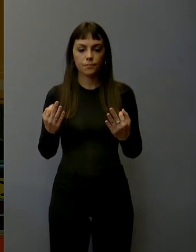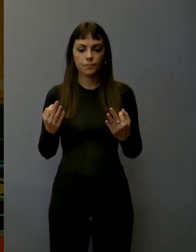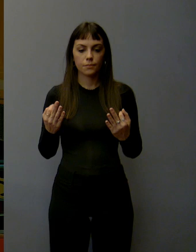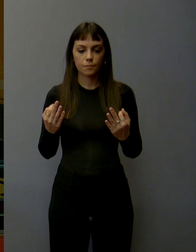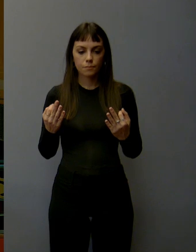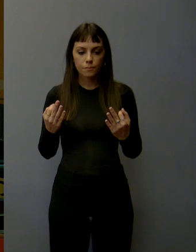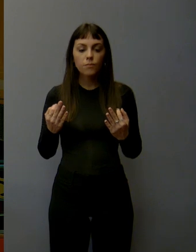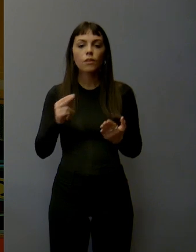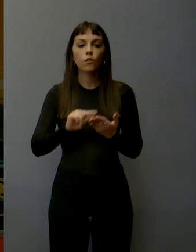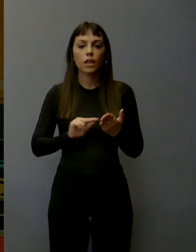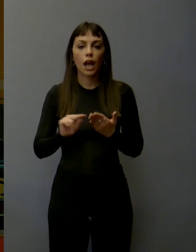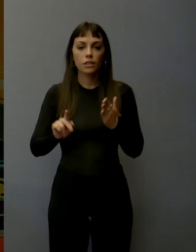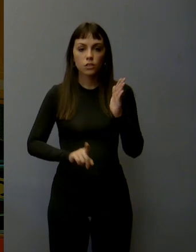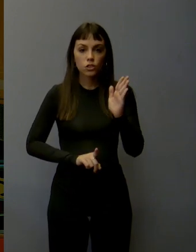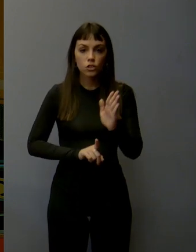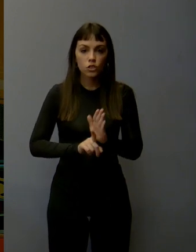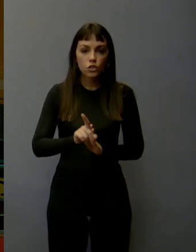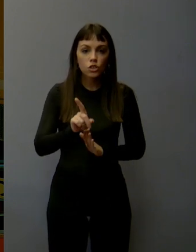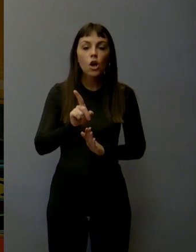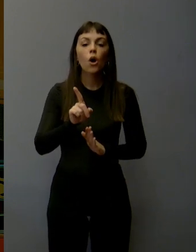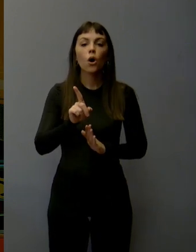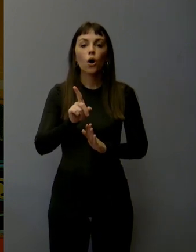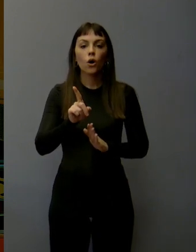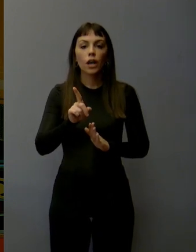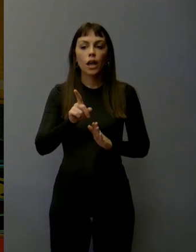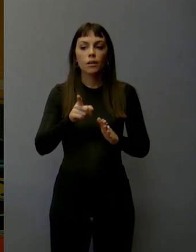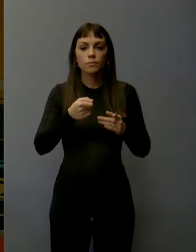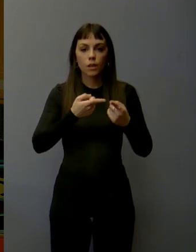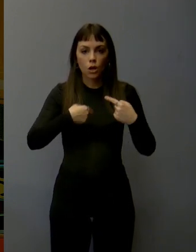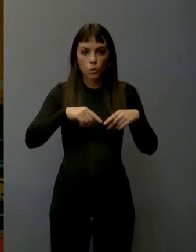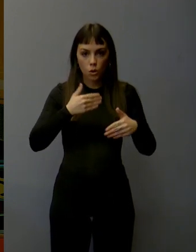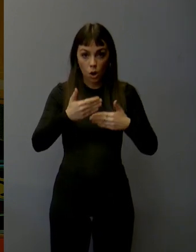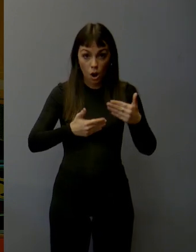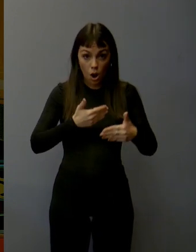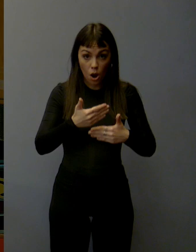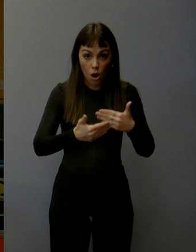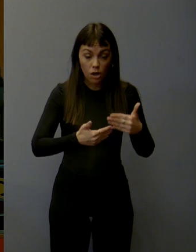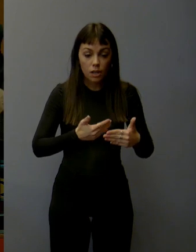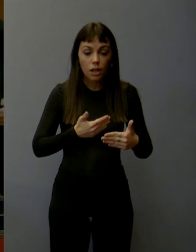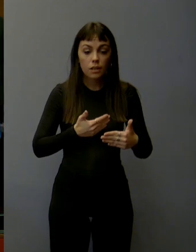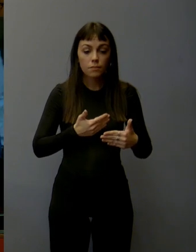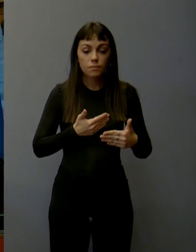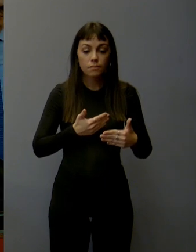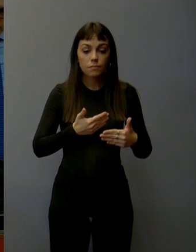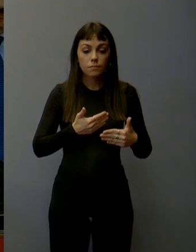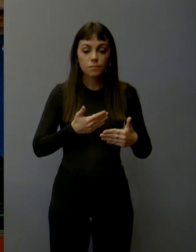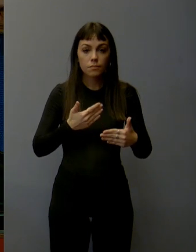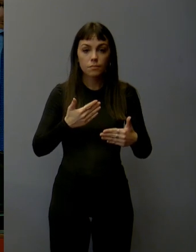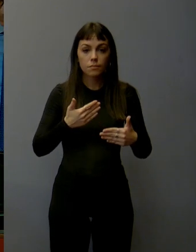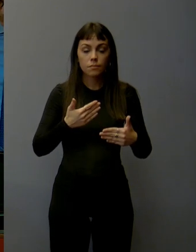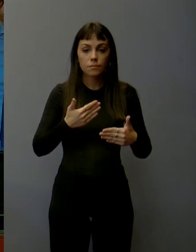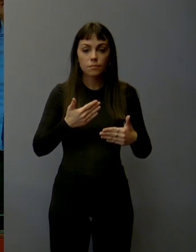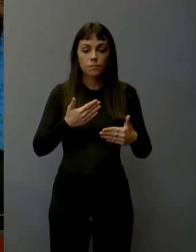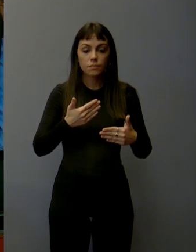esito della votazione per il proseguimento della seduta così era stato formalizzato